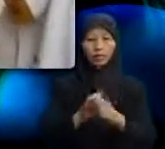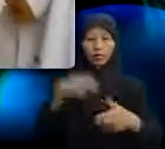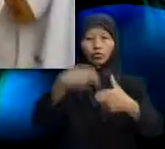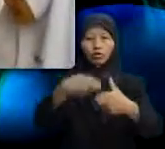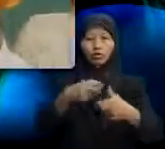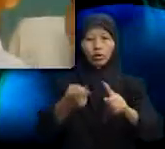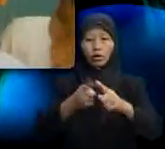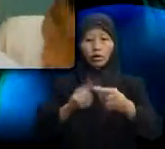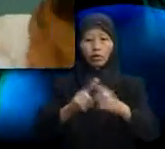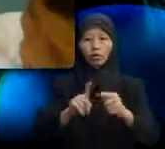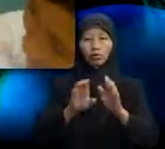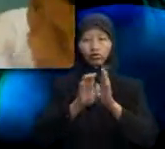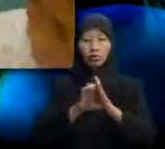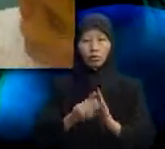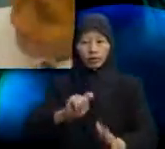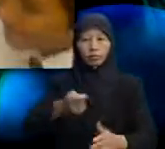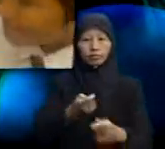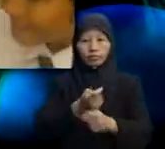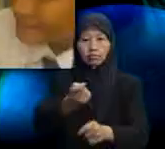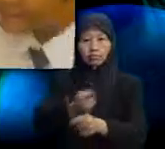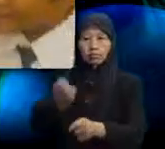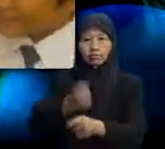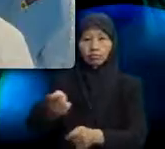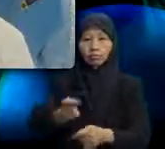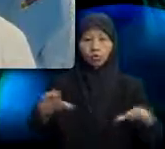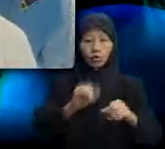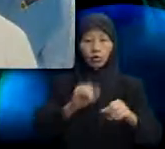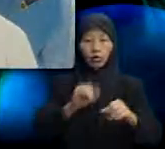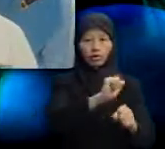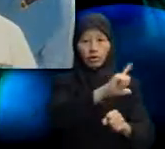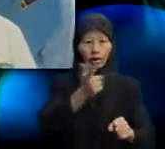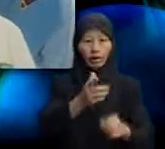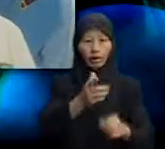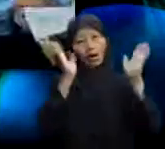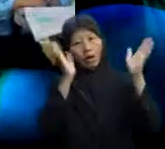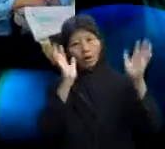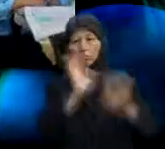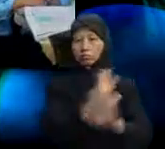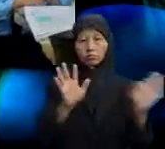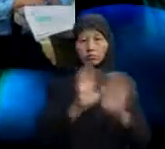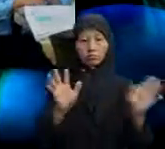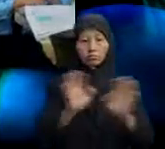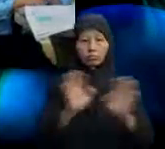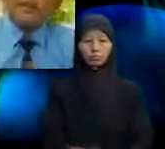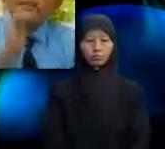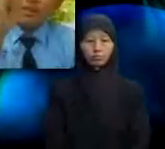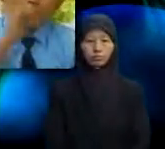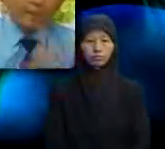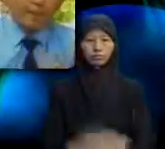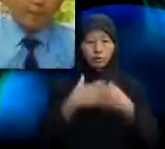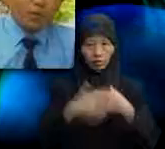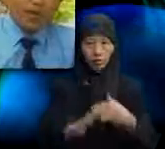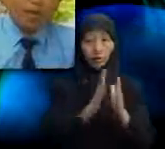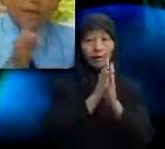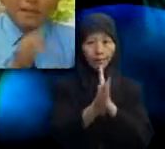menyusahkan rakan-rakan seperti cuit-mencuit, berbual, membuat kerja lain dan sebagainya.